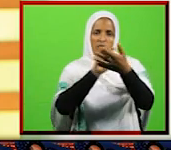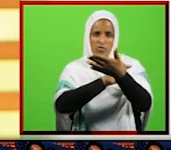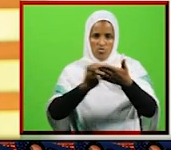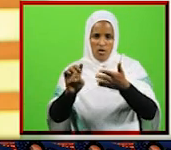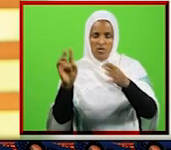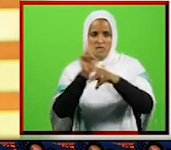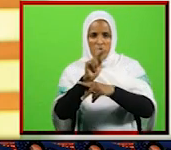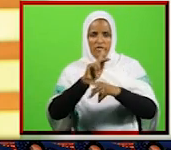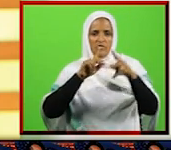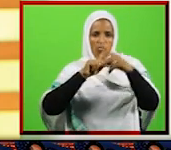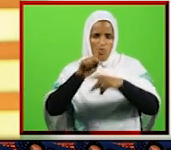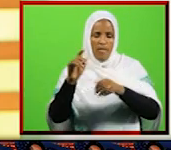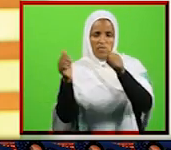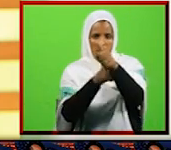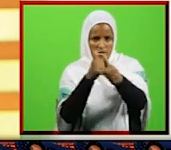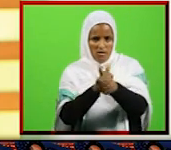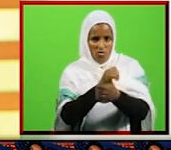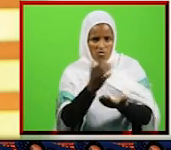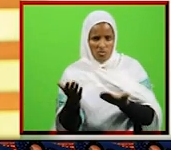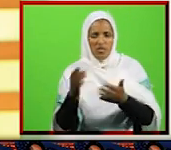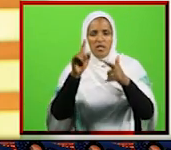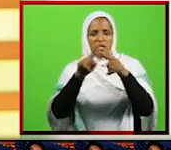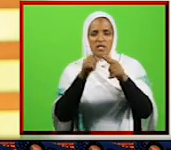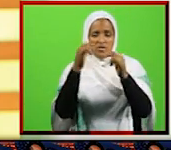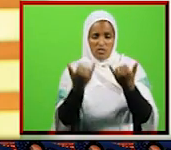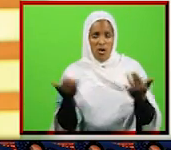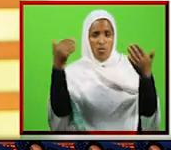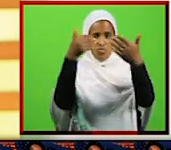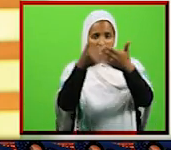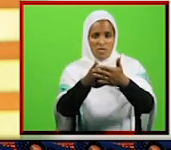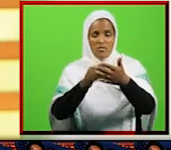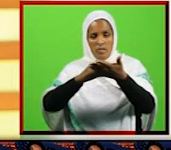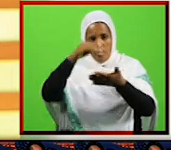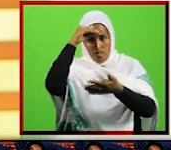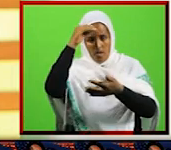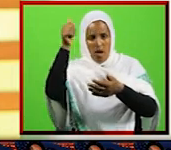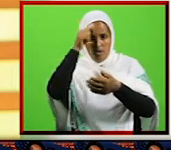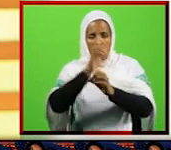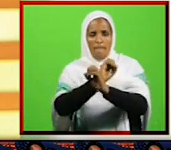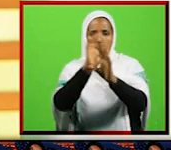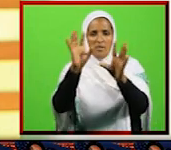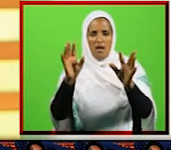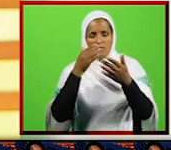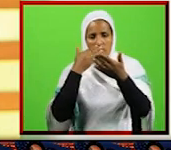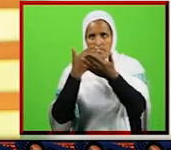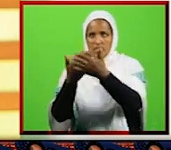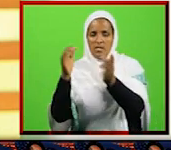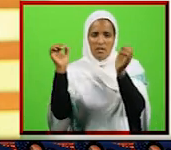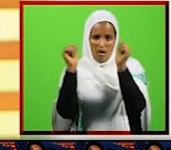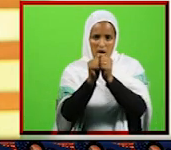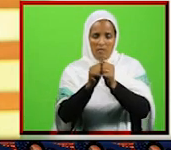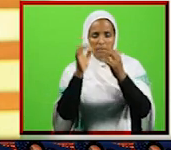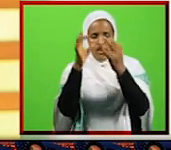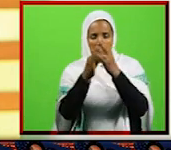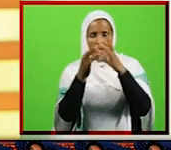የተወደዳችሁ የማኅበረ ቅዱሳን የቴሌቪዥን መርሃ ግብር ተከታታዮች፣ እንግዲህ እስካሁን ድረስ ከመምህር አክሊለ ብርሃን ተመስገን